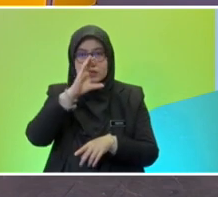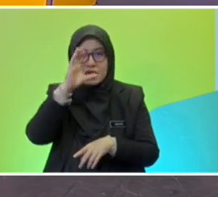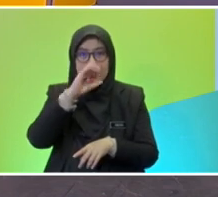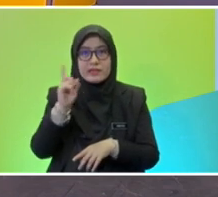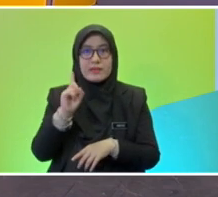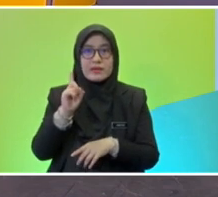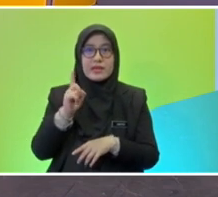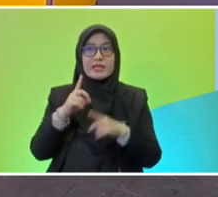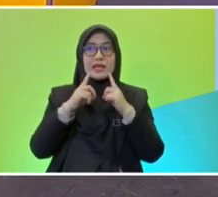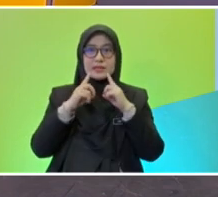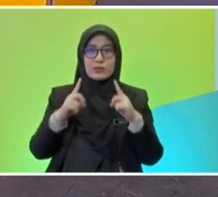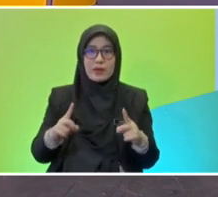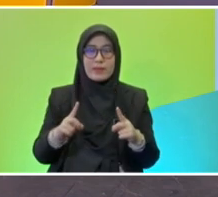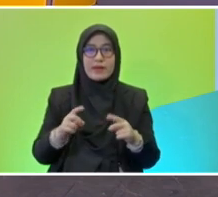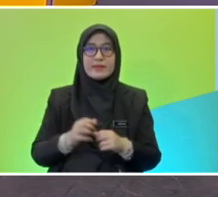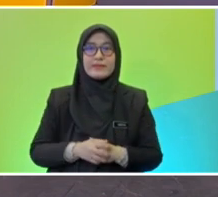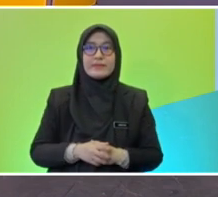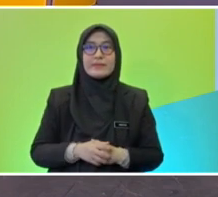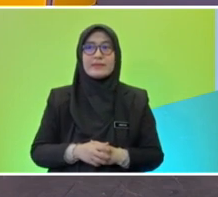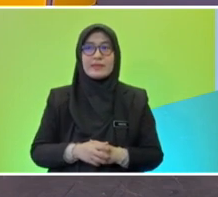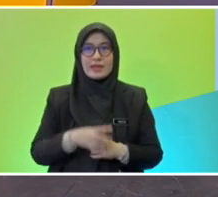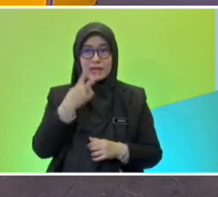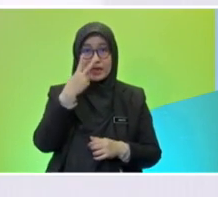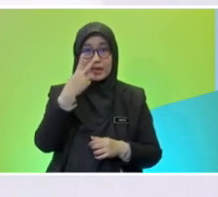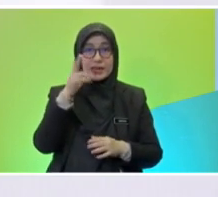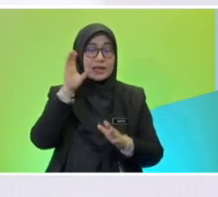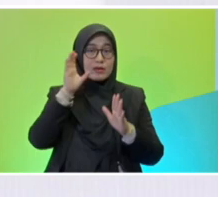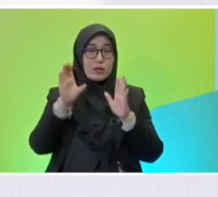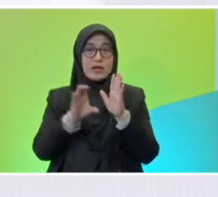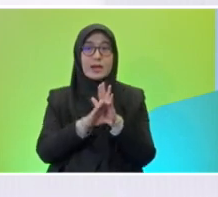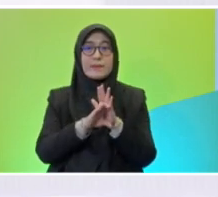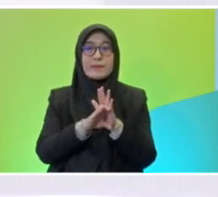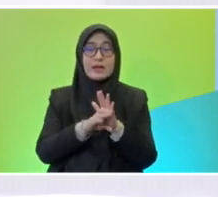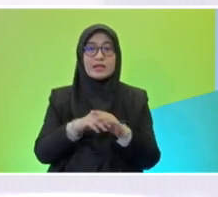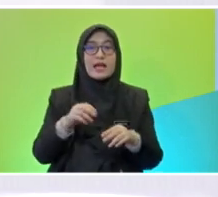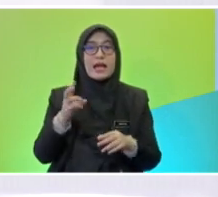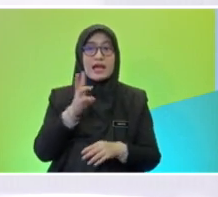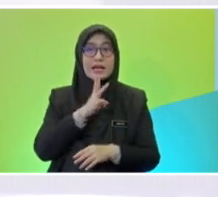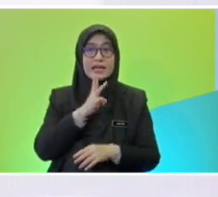udah ngetik jawabannya adalah hati oke Ya ini Sungai oke